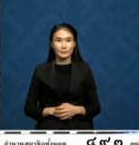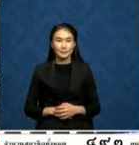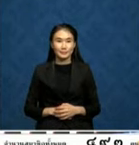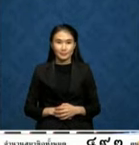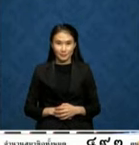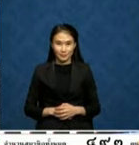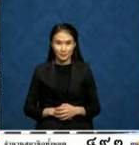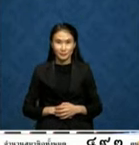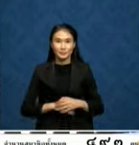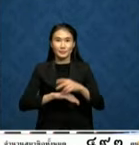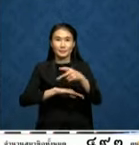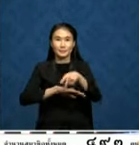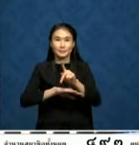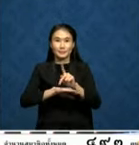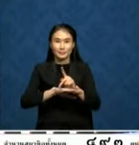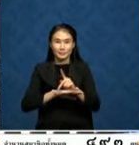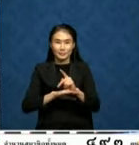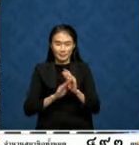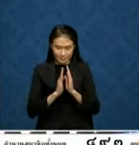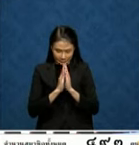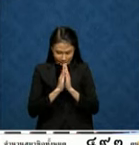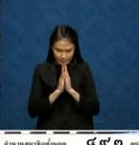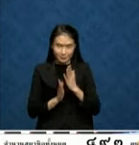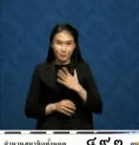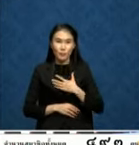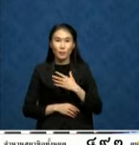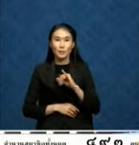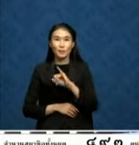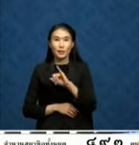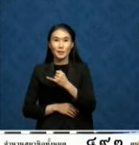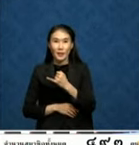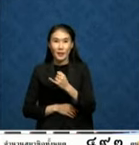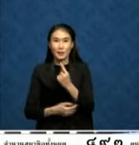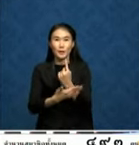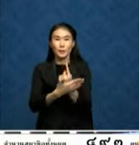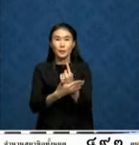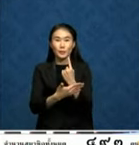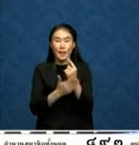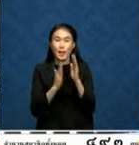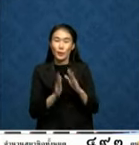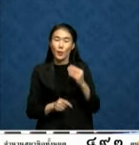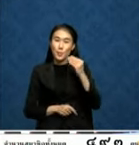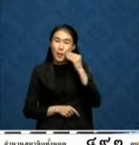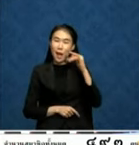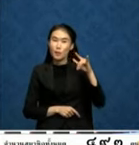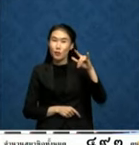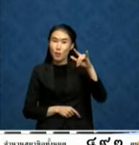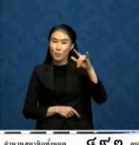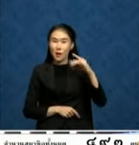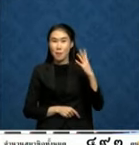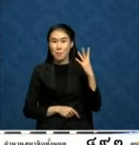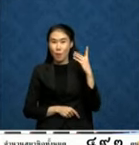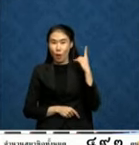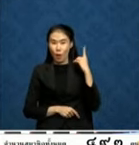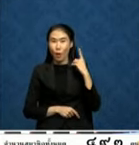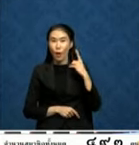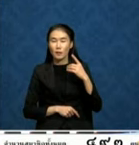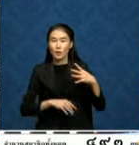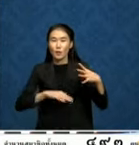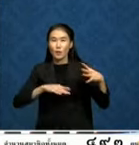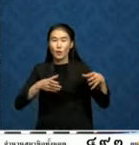ท่านประธานที่เคารพครับผมจอจานเอกราชอุดมอำนวยผู้แทนคนดอนเมืองนะครับจากอดีตพรรคก้าวไกลน